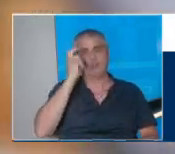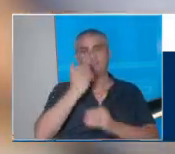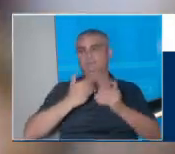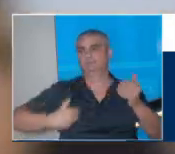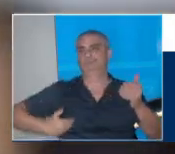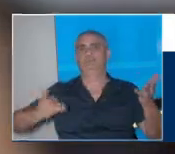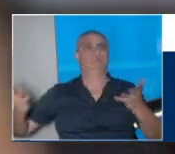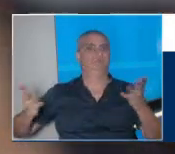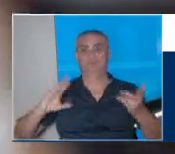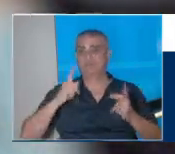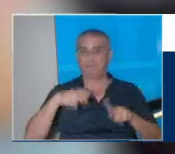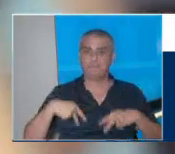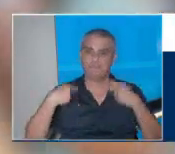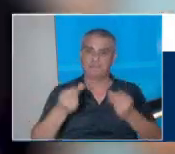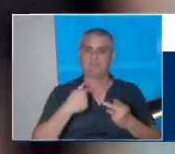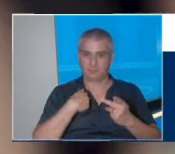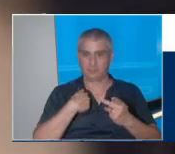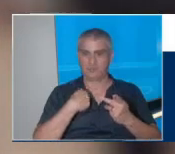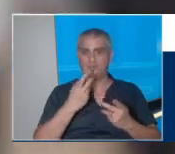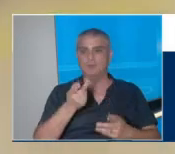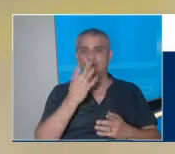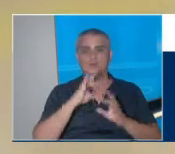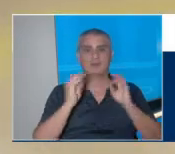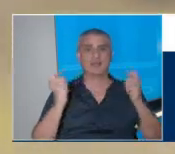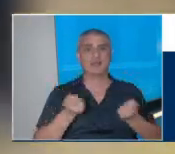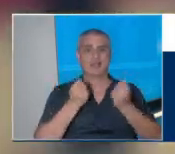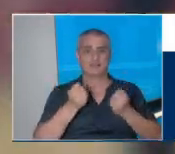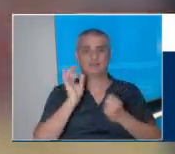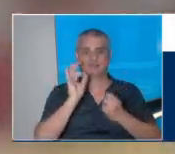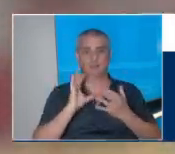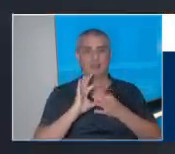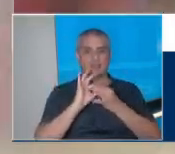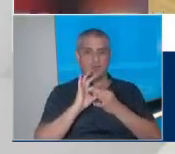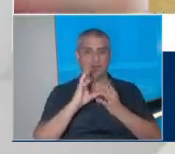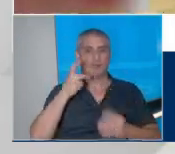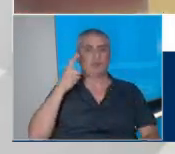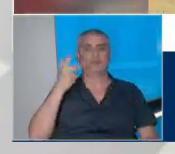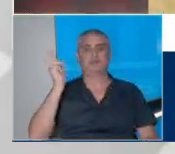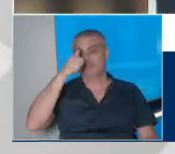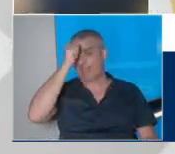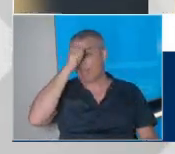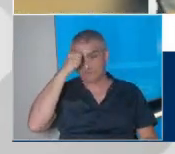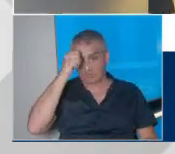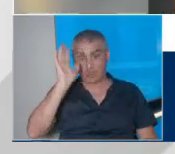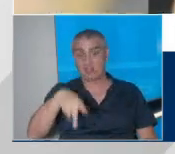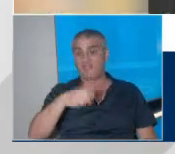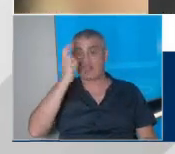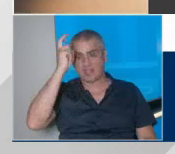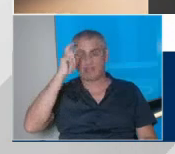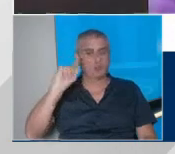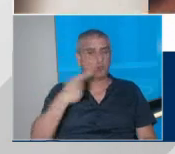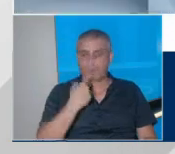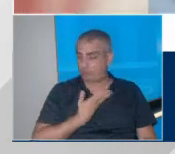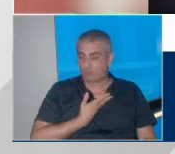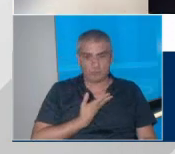מאחור. ואם אני מחזירה אותנו לרגע, לתחילת הקמפיין של החיבור של אייזנקוט וסער עם גנץ, כל התדרוכים